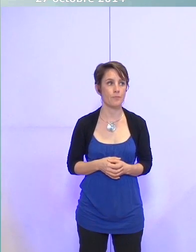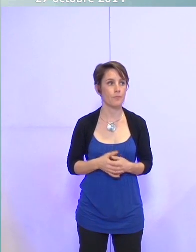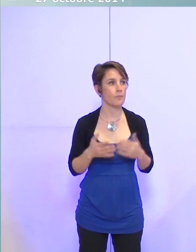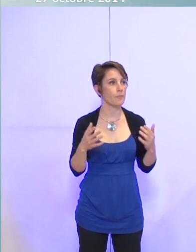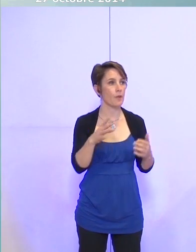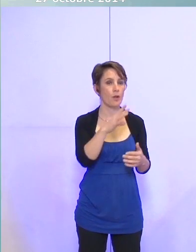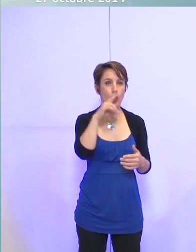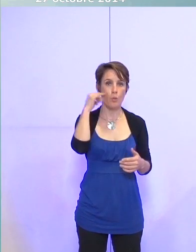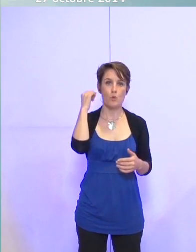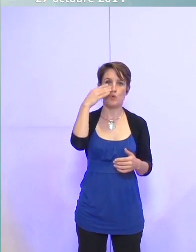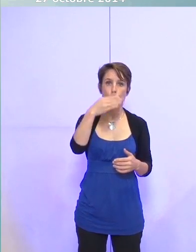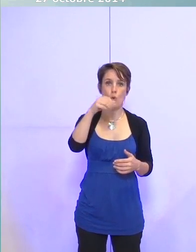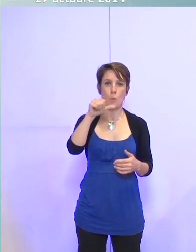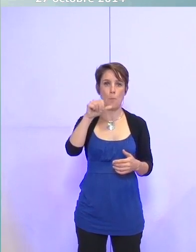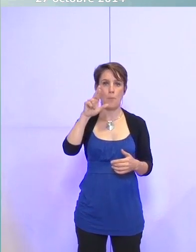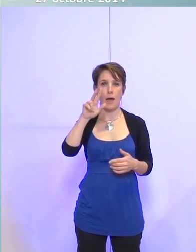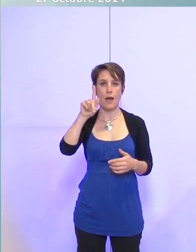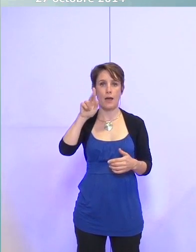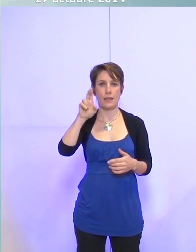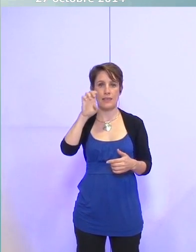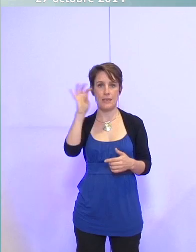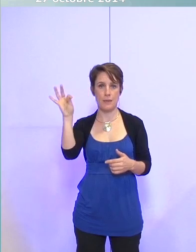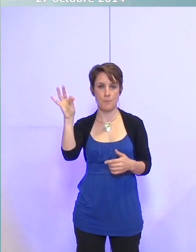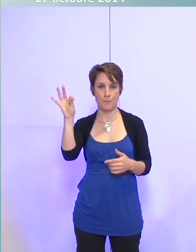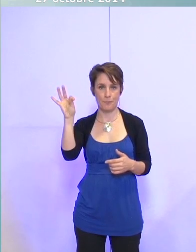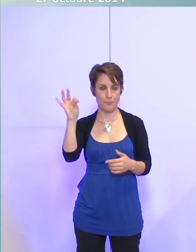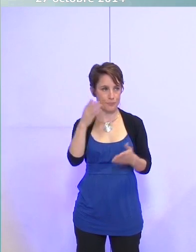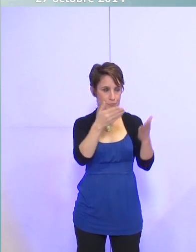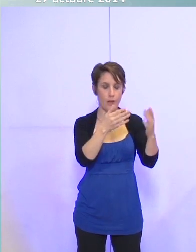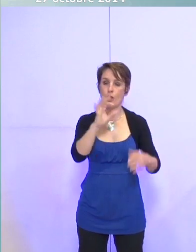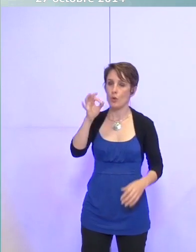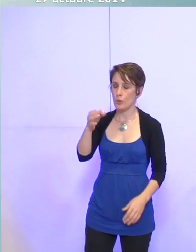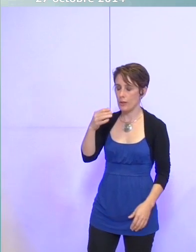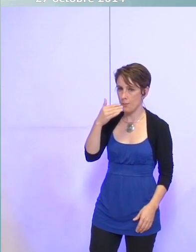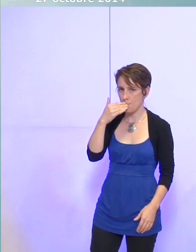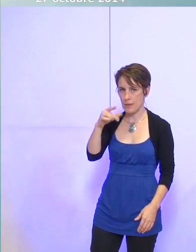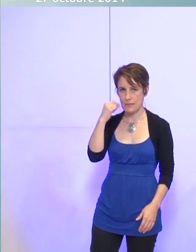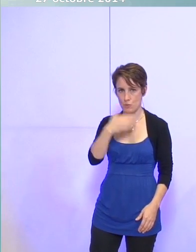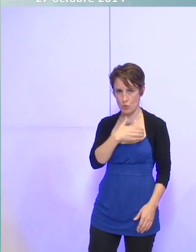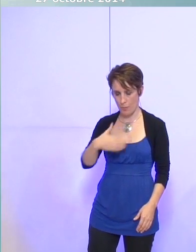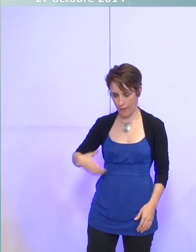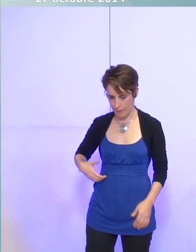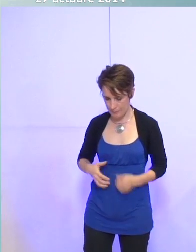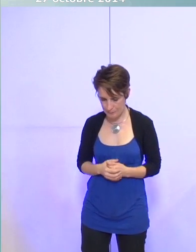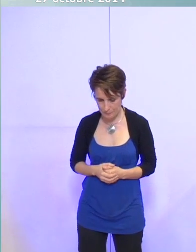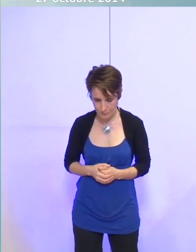Monsieur Marguet. Oui, merci monsieur le maire. Donc, au-delà des aspects